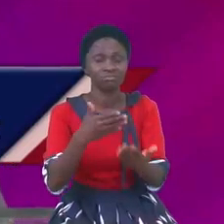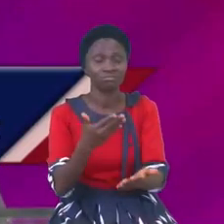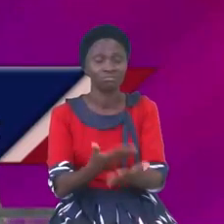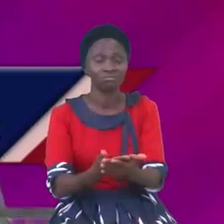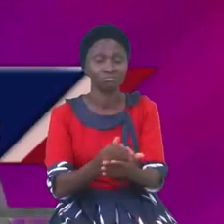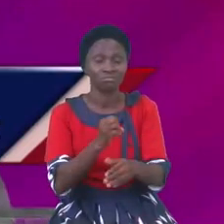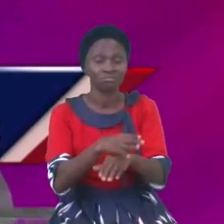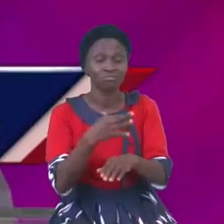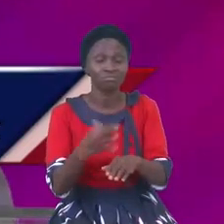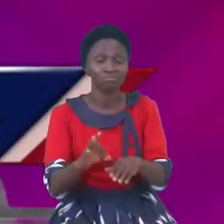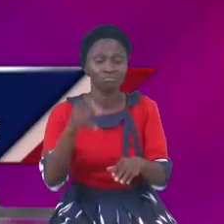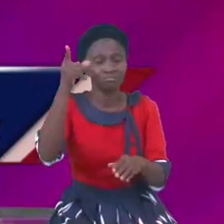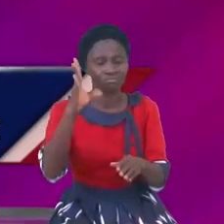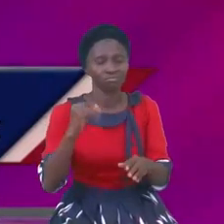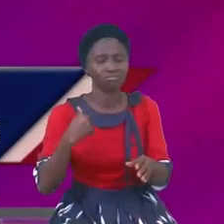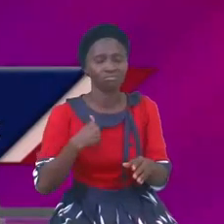lui accordes